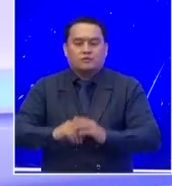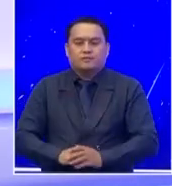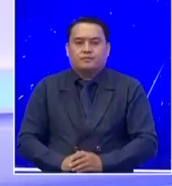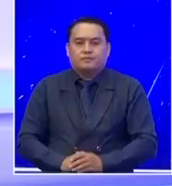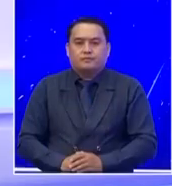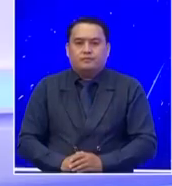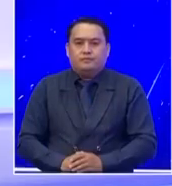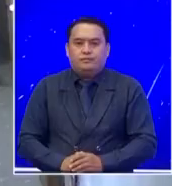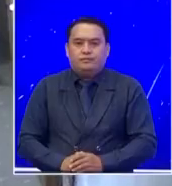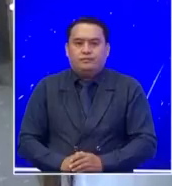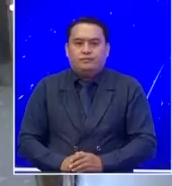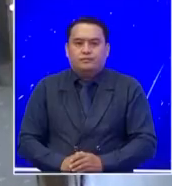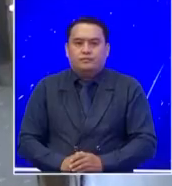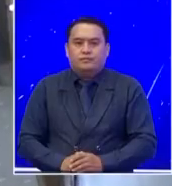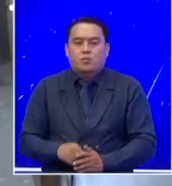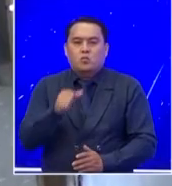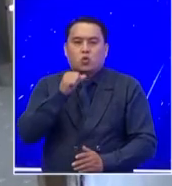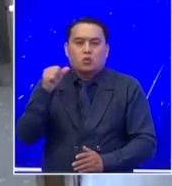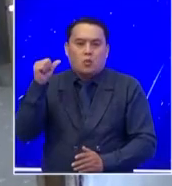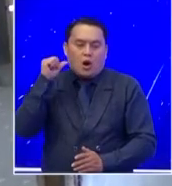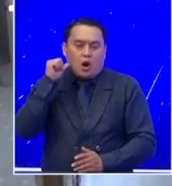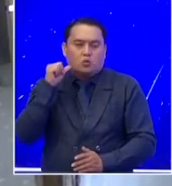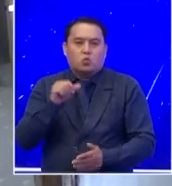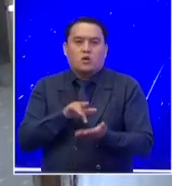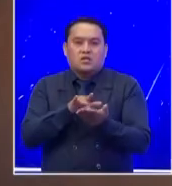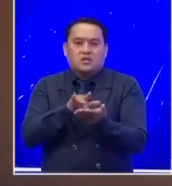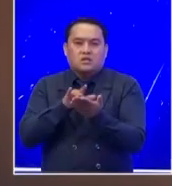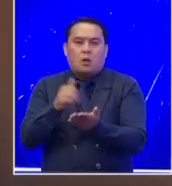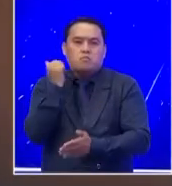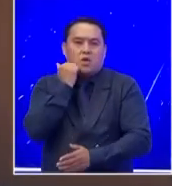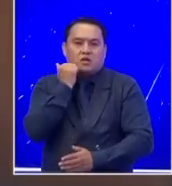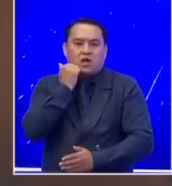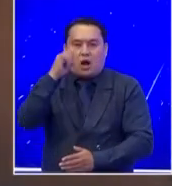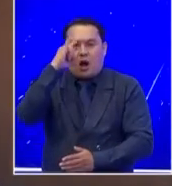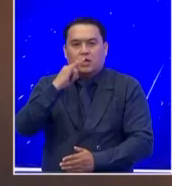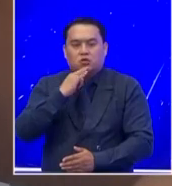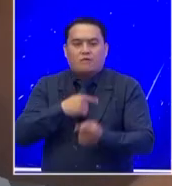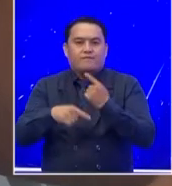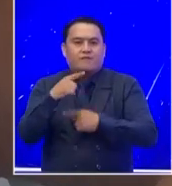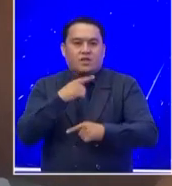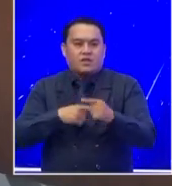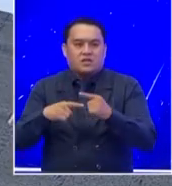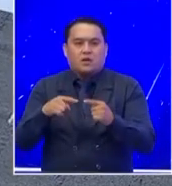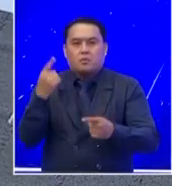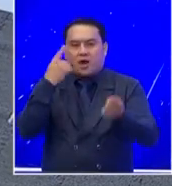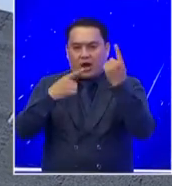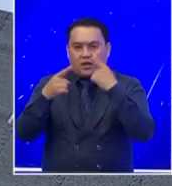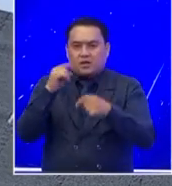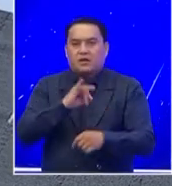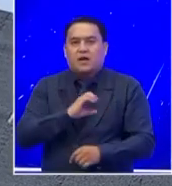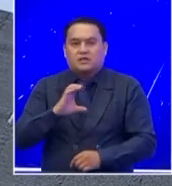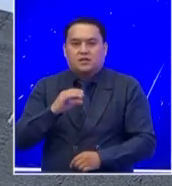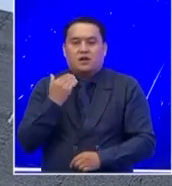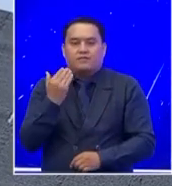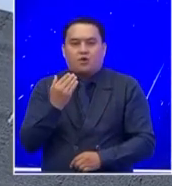фильмы. В прошлом году в ходе научной экспедиции лесоведов из Москвы на казахстанскую землю вернулись малоизвестные произведения Ильяса